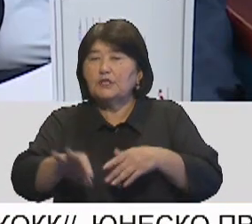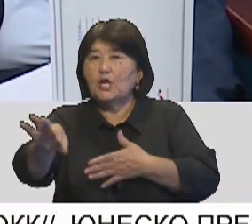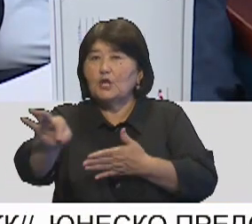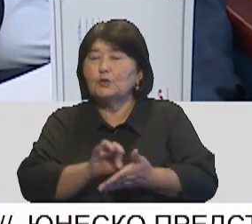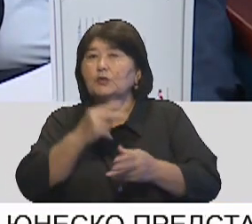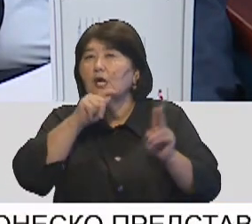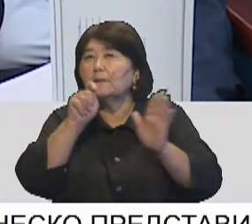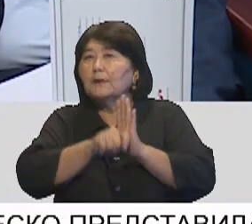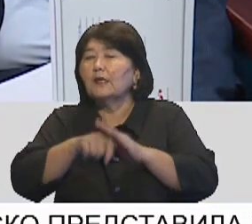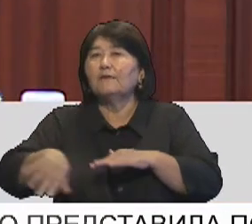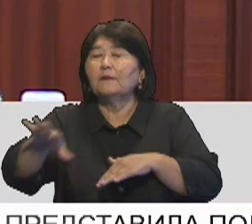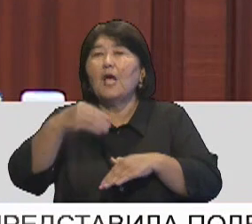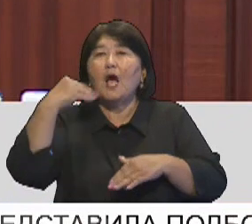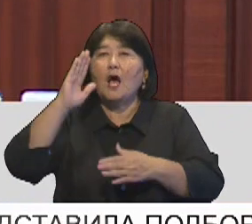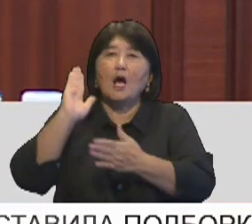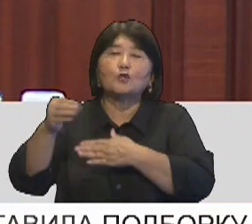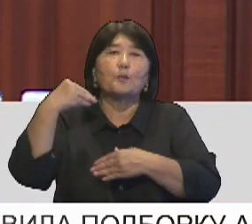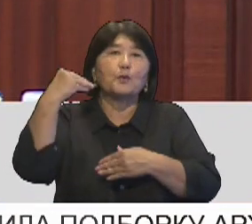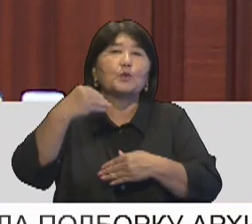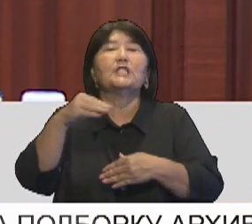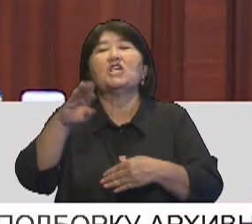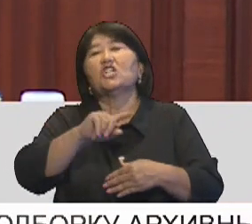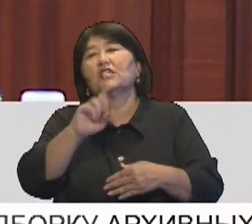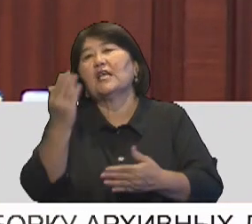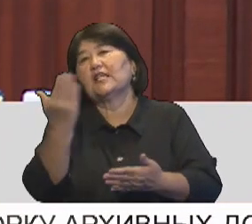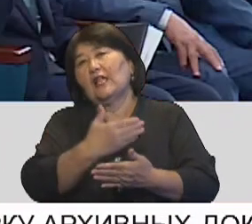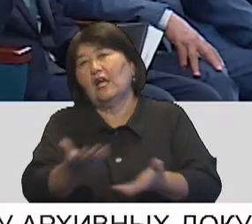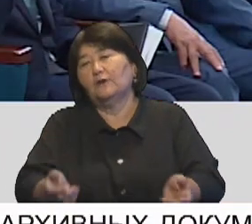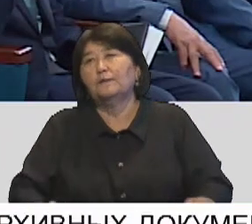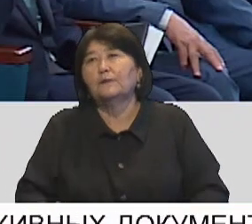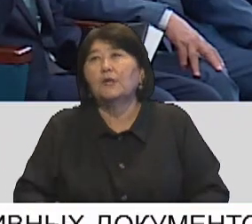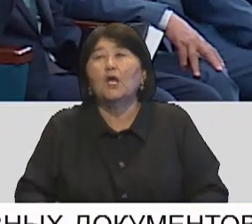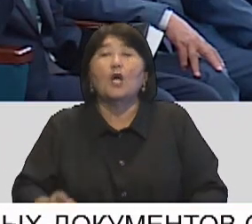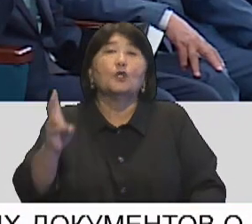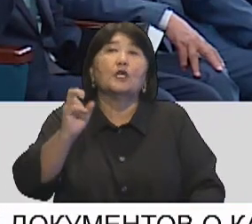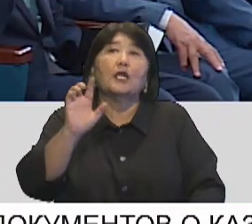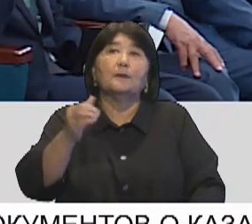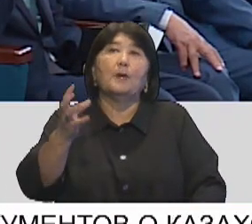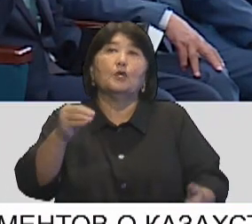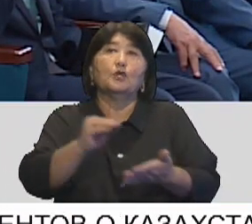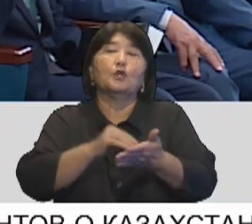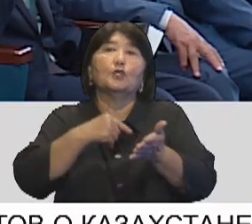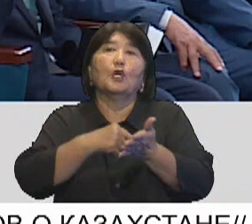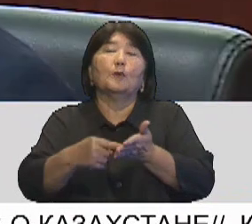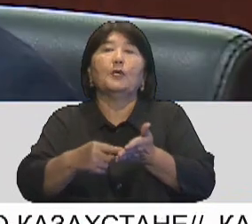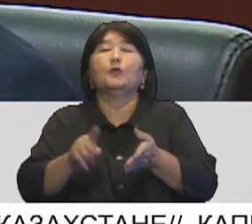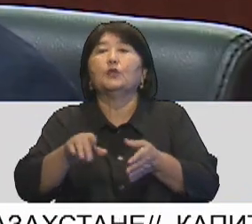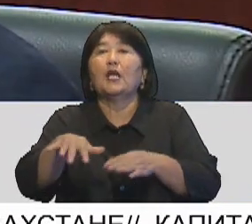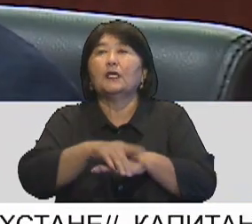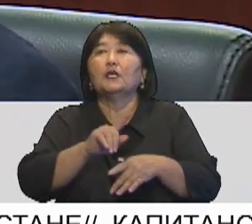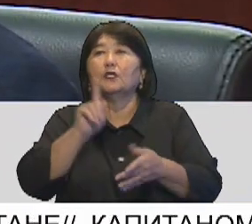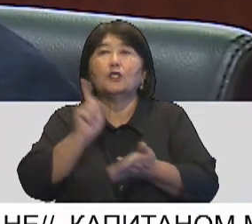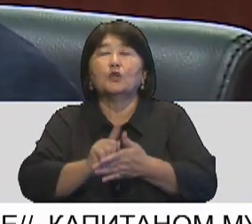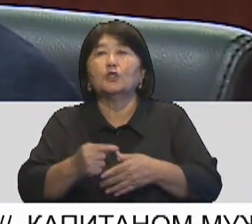посты на въездах со стороны Ахтубе туркестана и жезказгана Нурбек нали Баев ещё раз подчеркнул население не должно